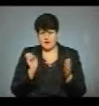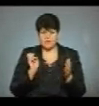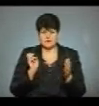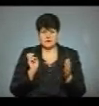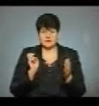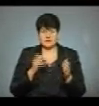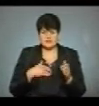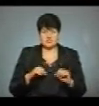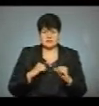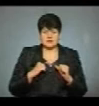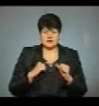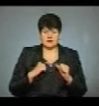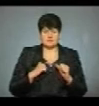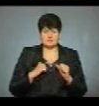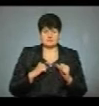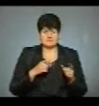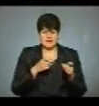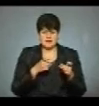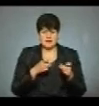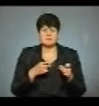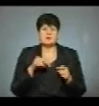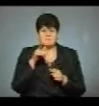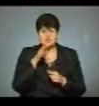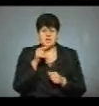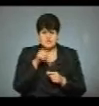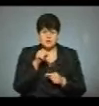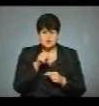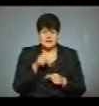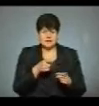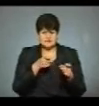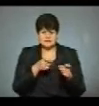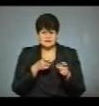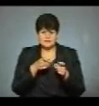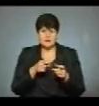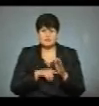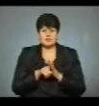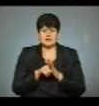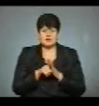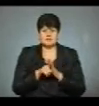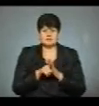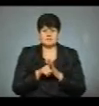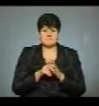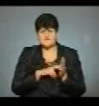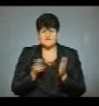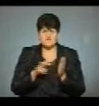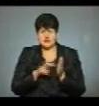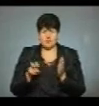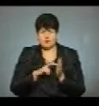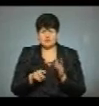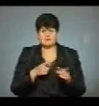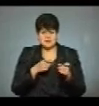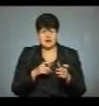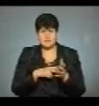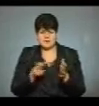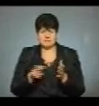наші починають крити аеропорт, і ми під цей залп ми починаємо виходити. Вони криють, і ми